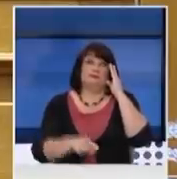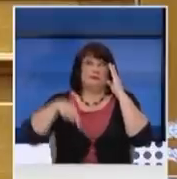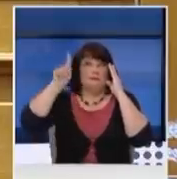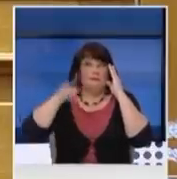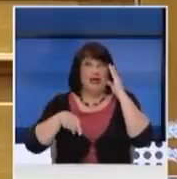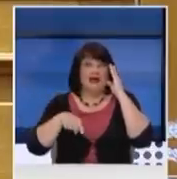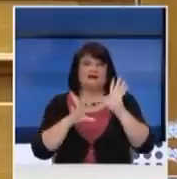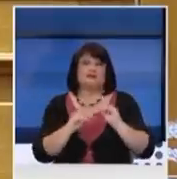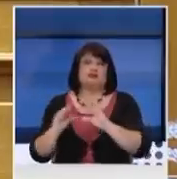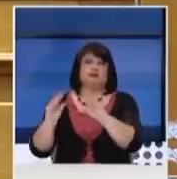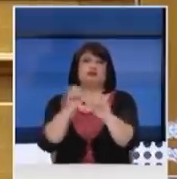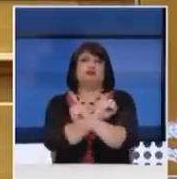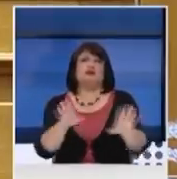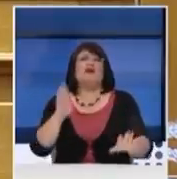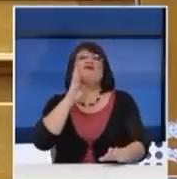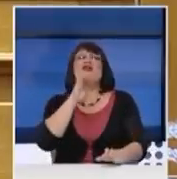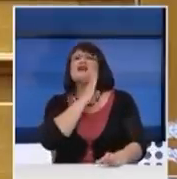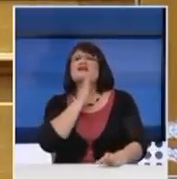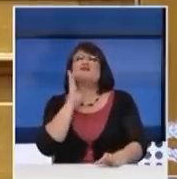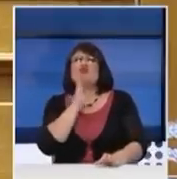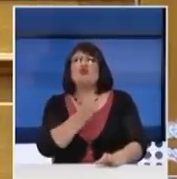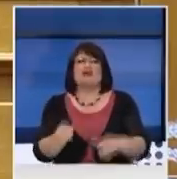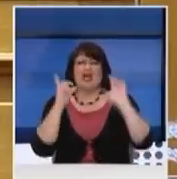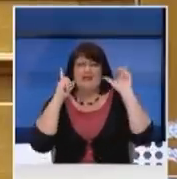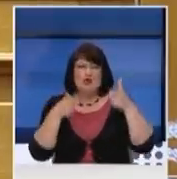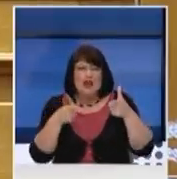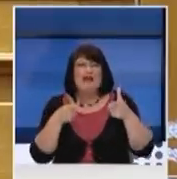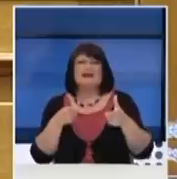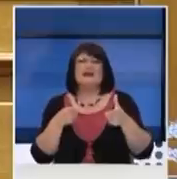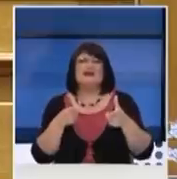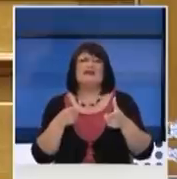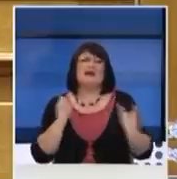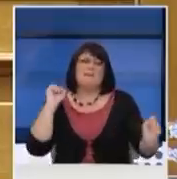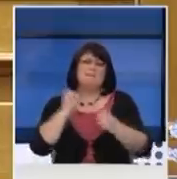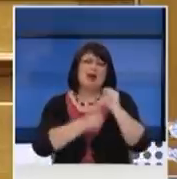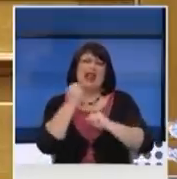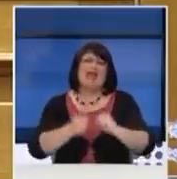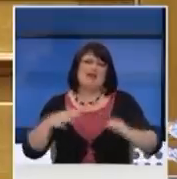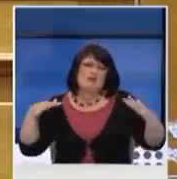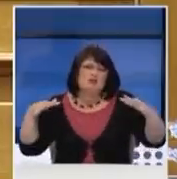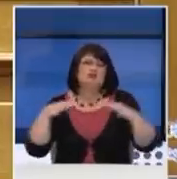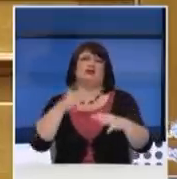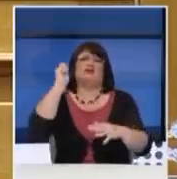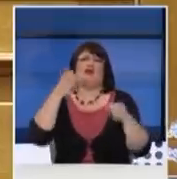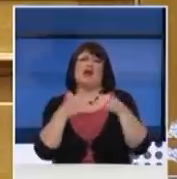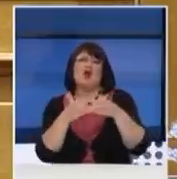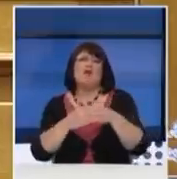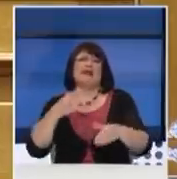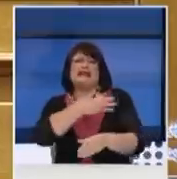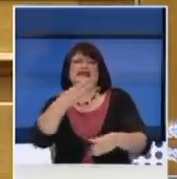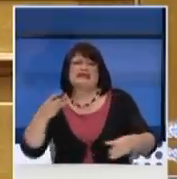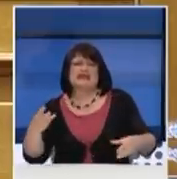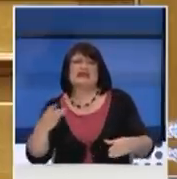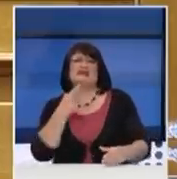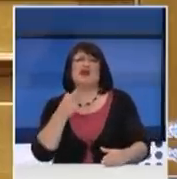βάλετε τα τρόλ σας στο Facebook η Νέα Δημοκρατία για έναν ολομέτωπο αγώνα εναντίον του ΣΥΡΙΖΑ, των υπολείπων κομμάτων που διαφωνούν,